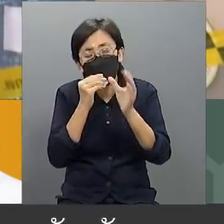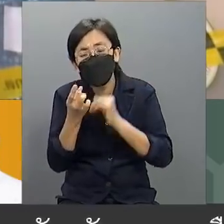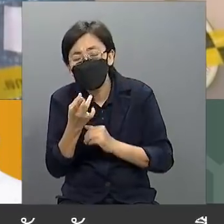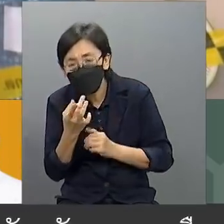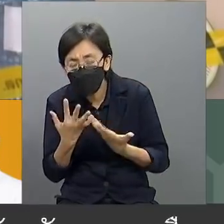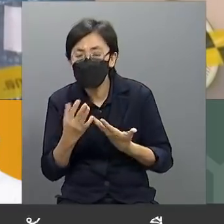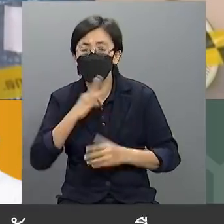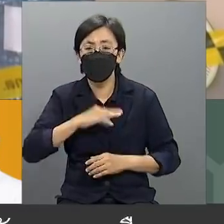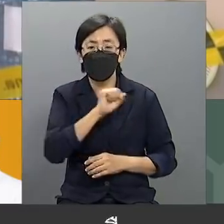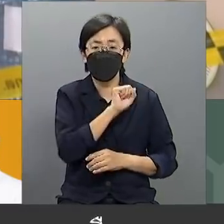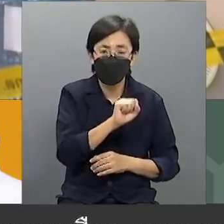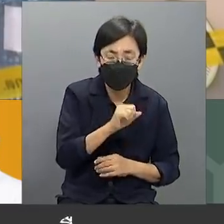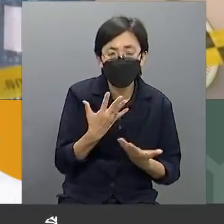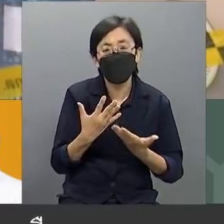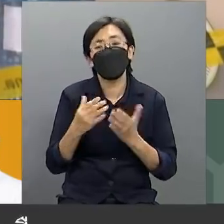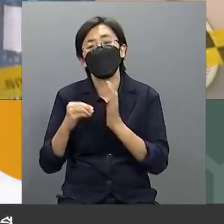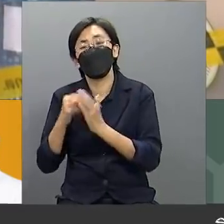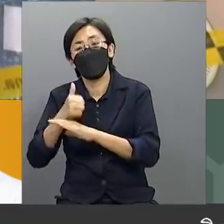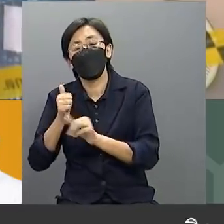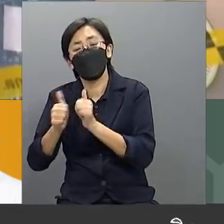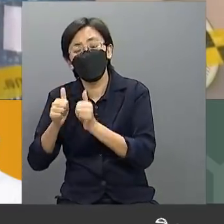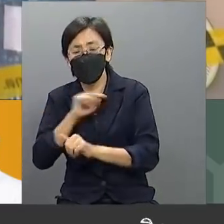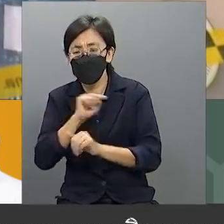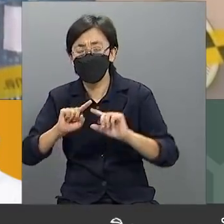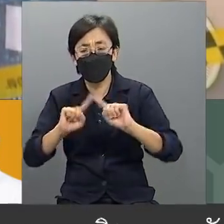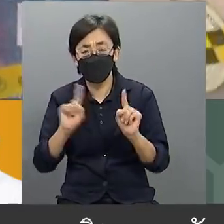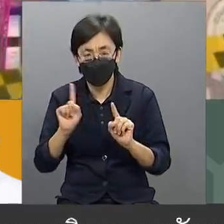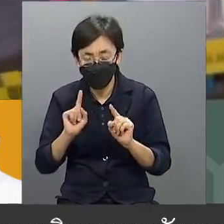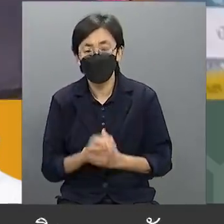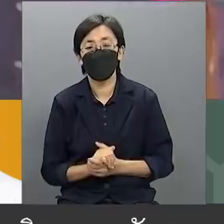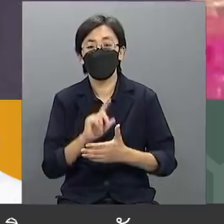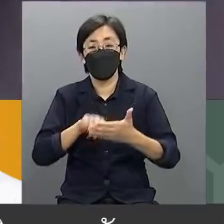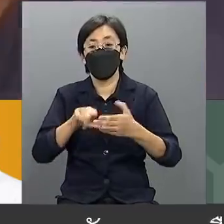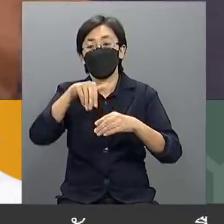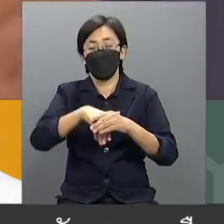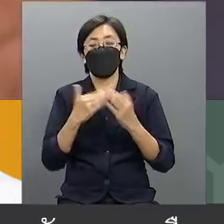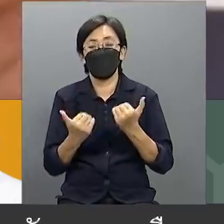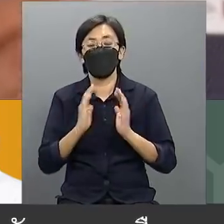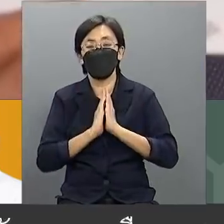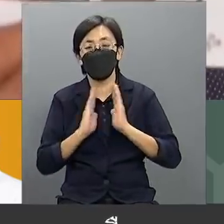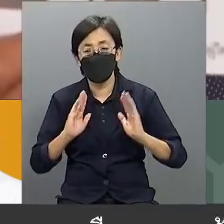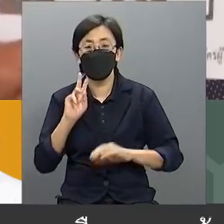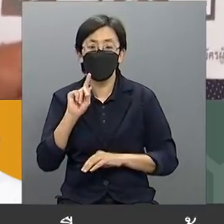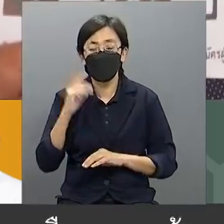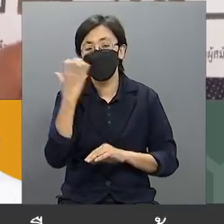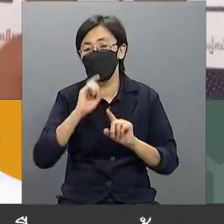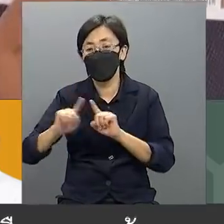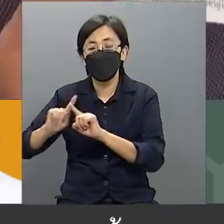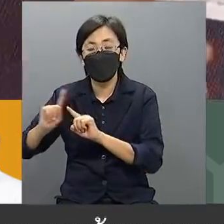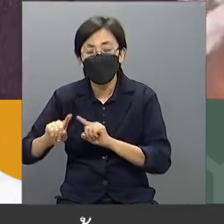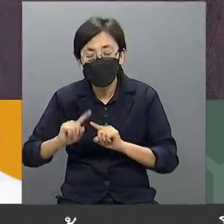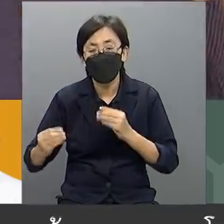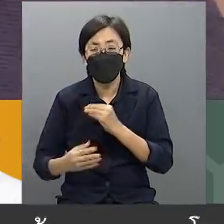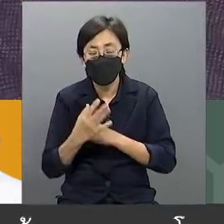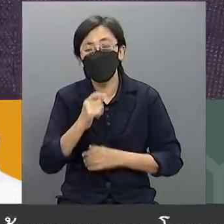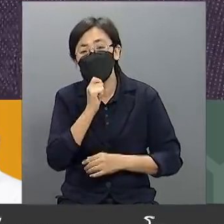ผมขอบคุณสื่อมวลชนจริงต้องยอมรับว่าก็เลือกตั้งผู้ว่าทำนี้สื่อมวลชนเปิดพื้นที่ให้เราได้สัมภาษณ์เปิดพื้นที่เรา